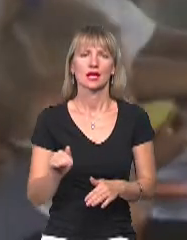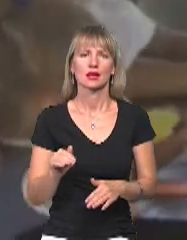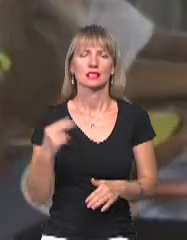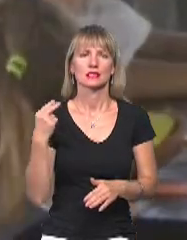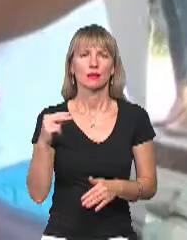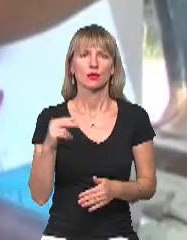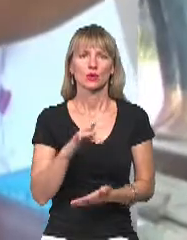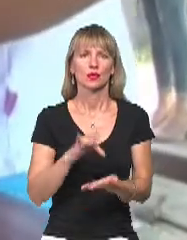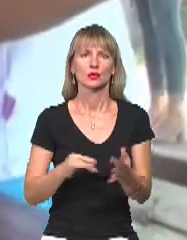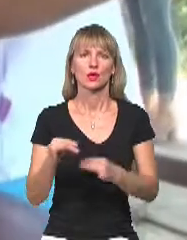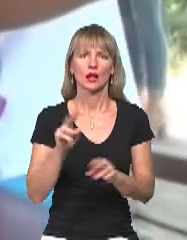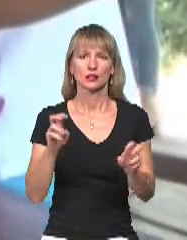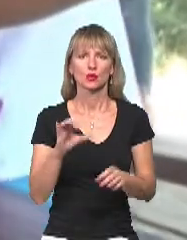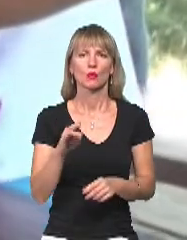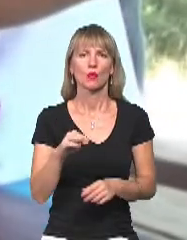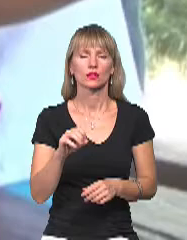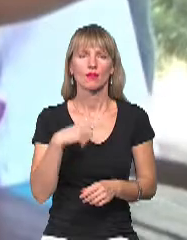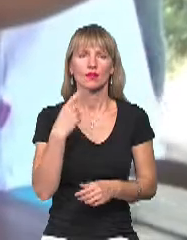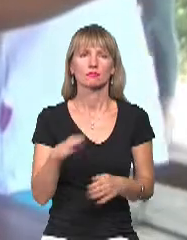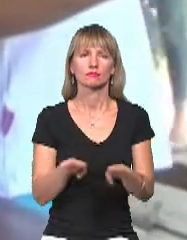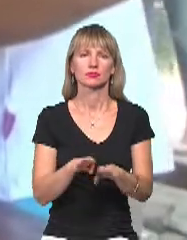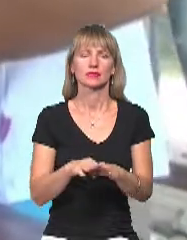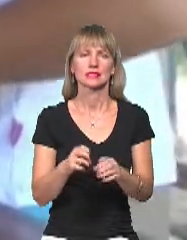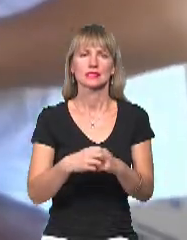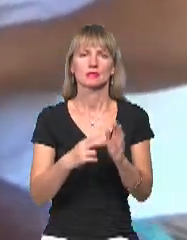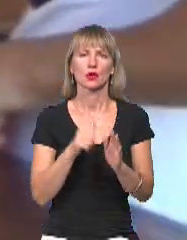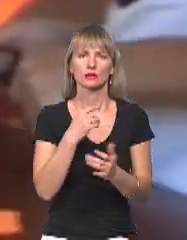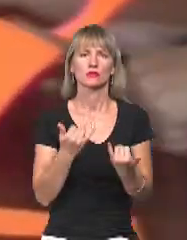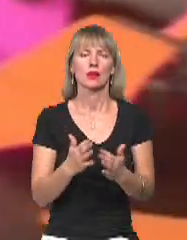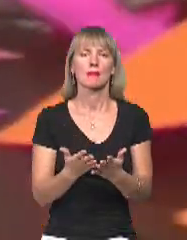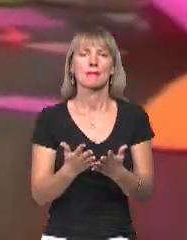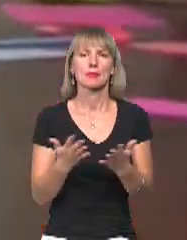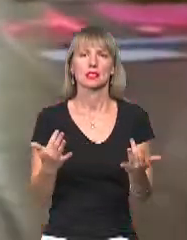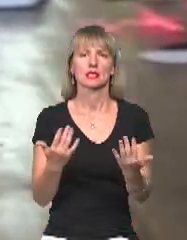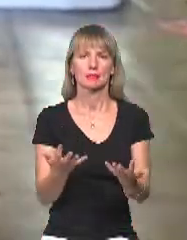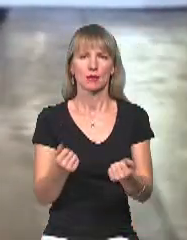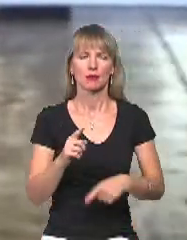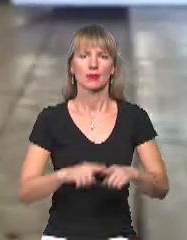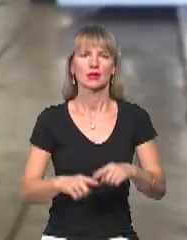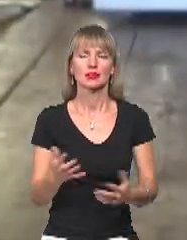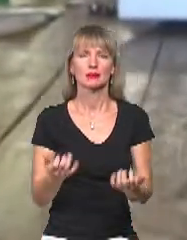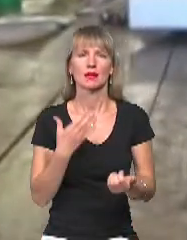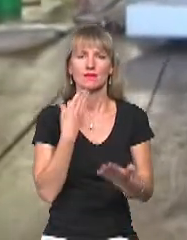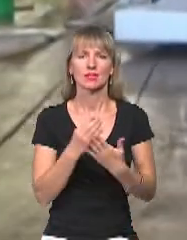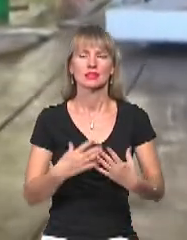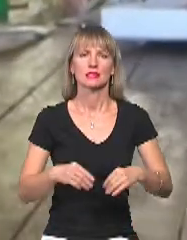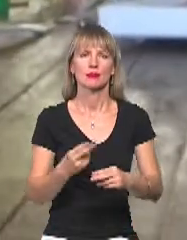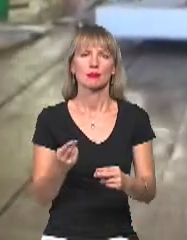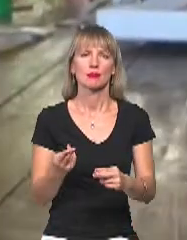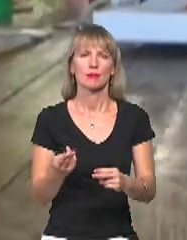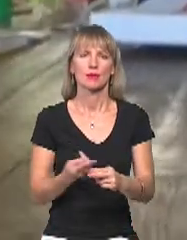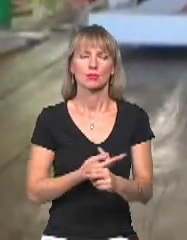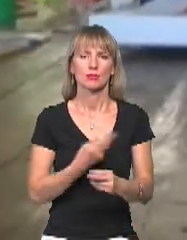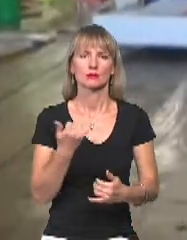Субота зазначає, у порівнянні з 2018 роком нині збільшується кількість прийомних батьків, які забирають у свої сім'ї позбавлених